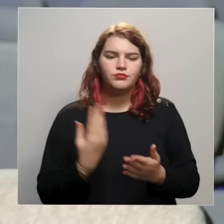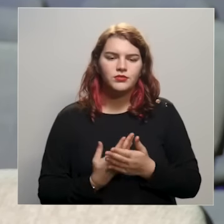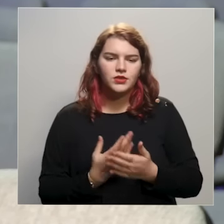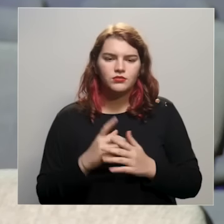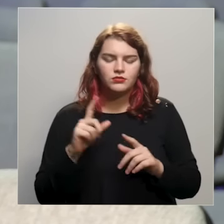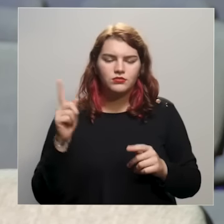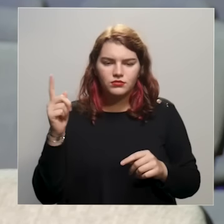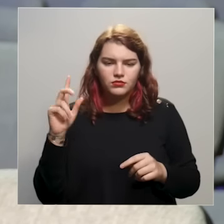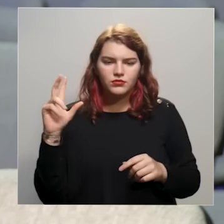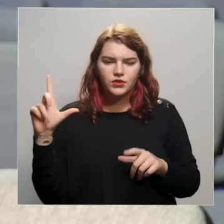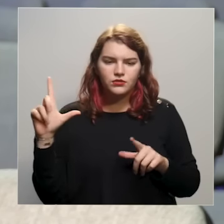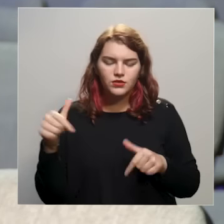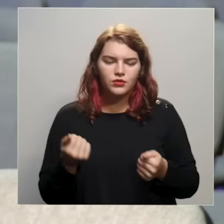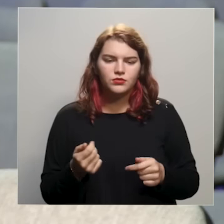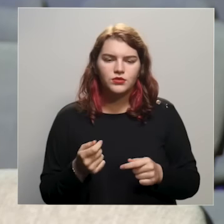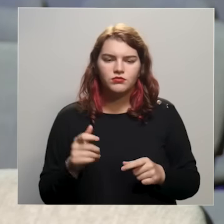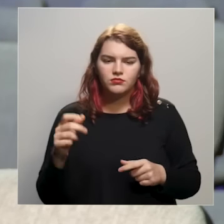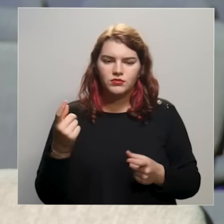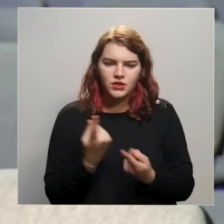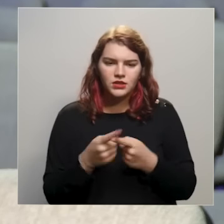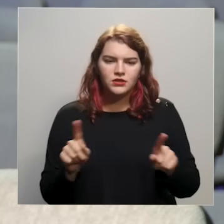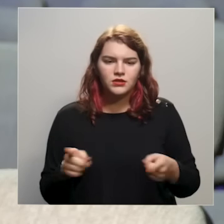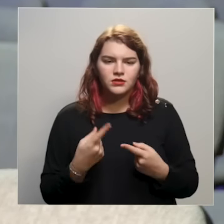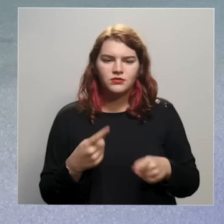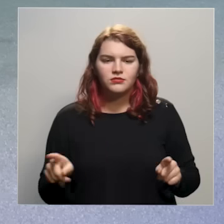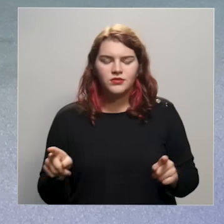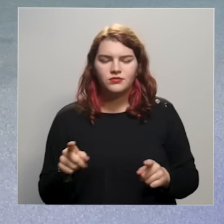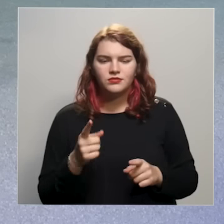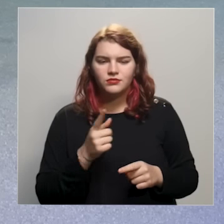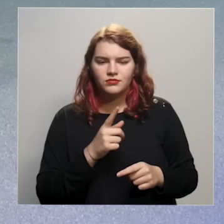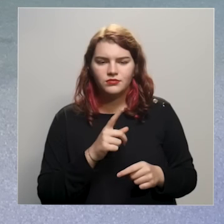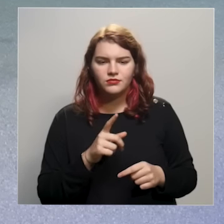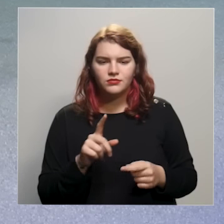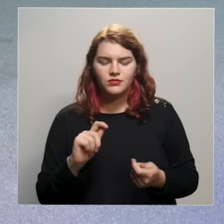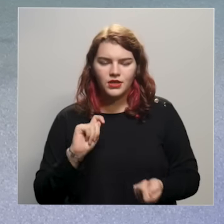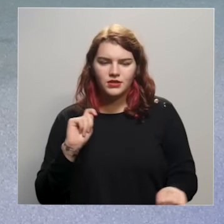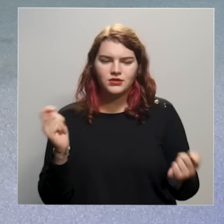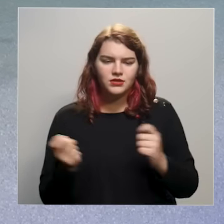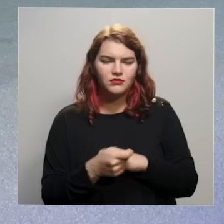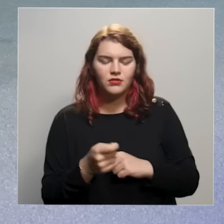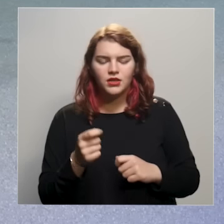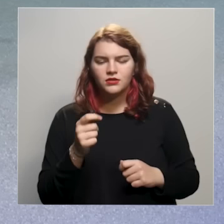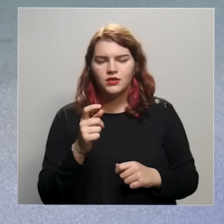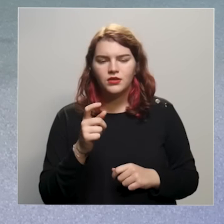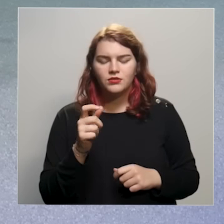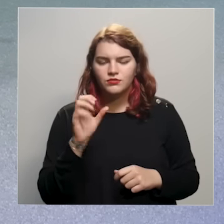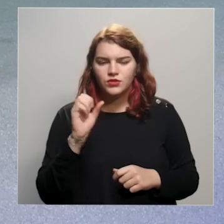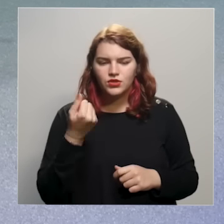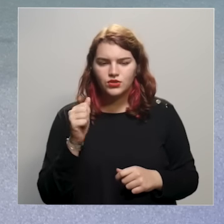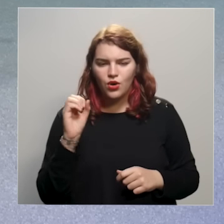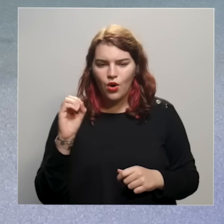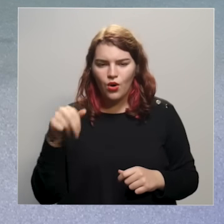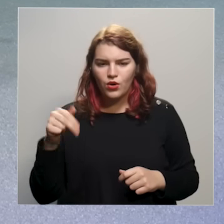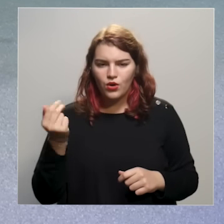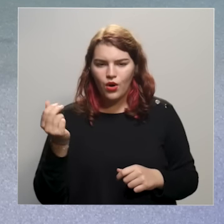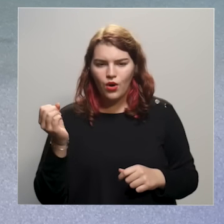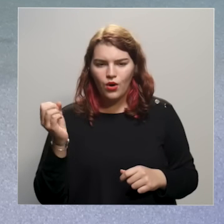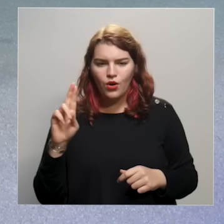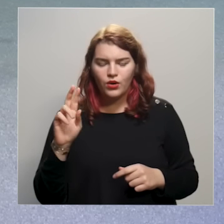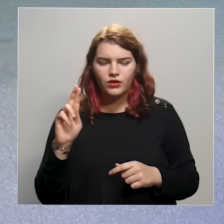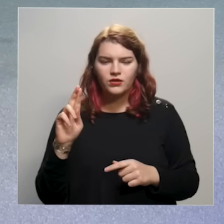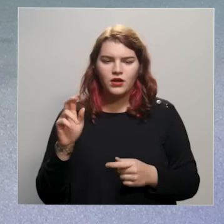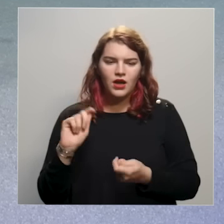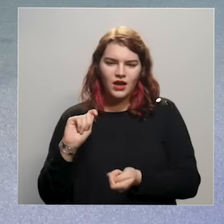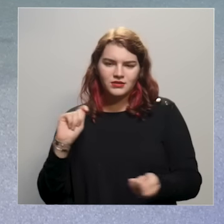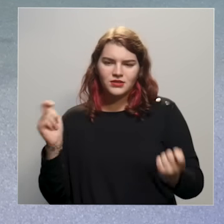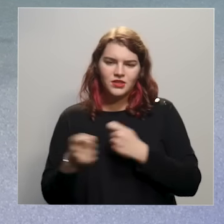interesant. Cântați în grupul Sonor atunci, da, care s-a da. Schimbat în Harul, și a fost un moment cam filme. Da, am putea